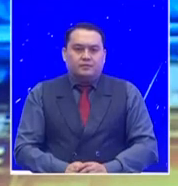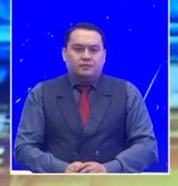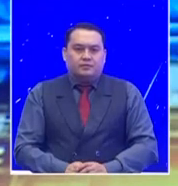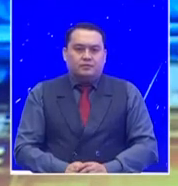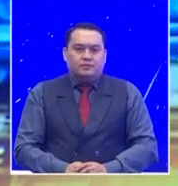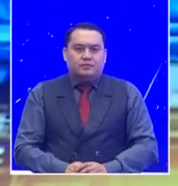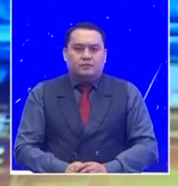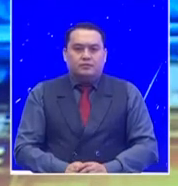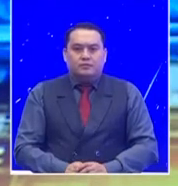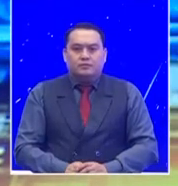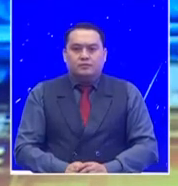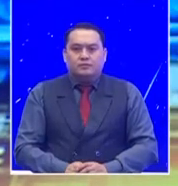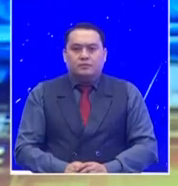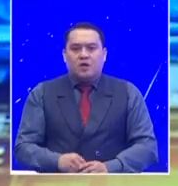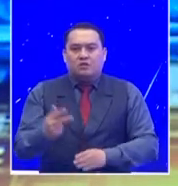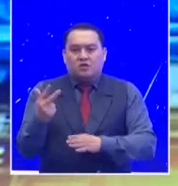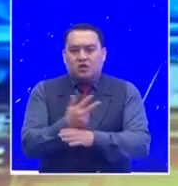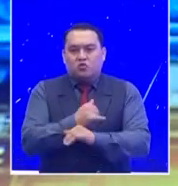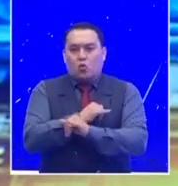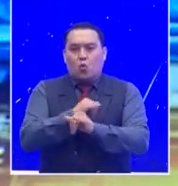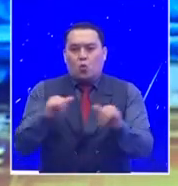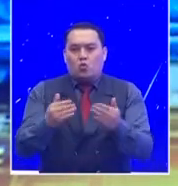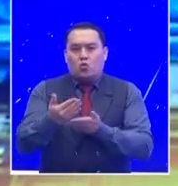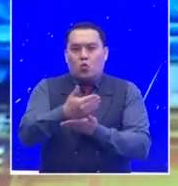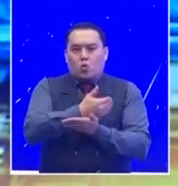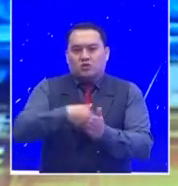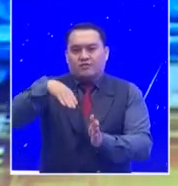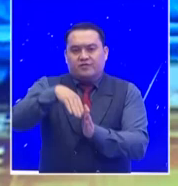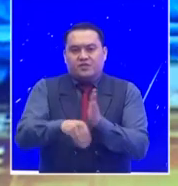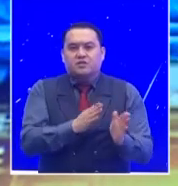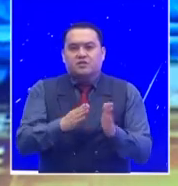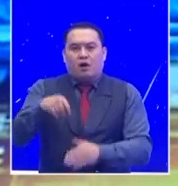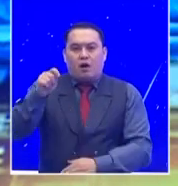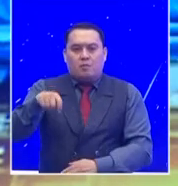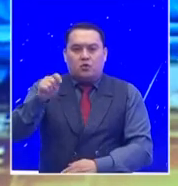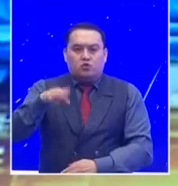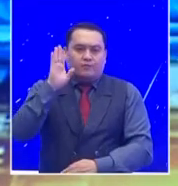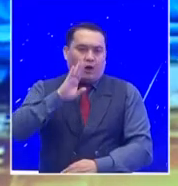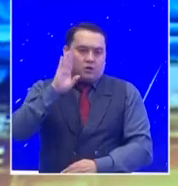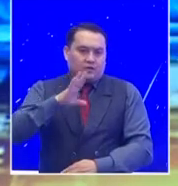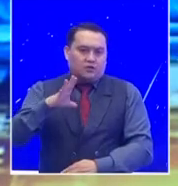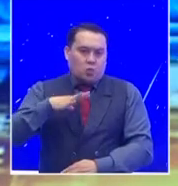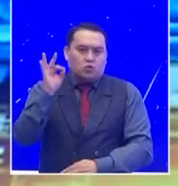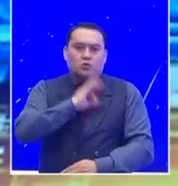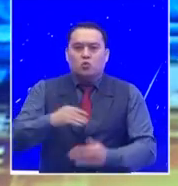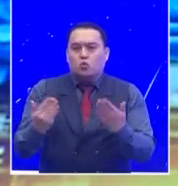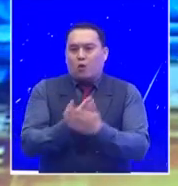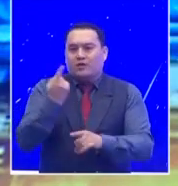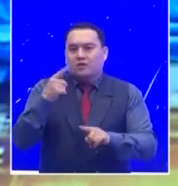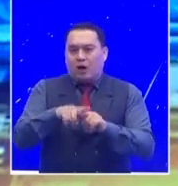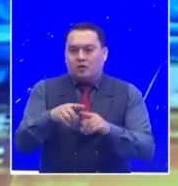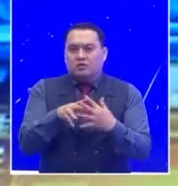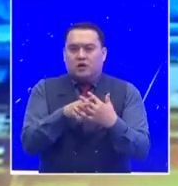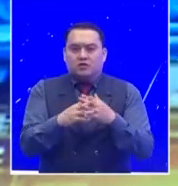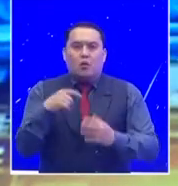К другим темам. В 3 раза помогает увеличить урожайность внедрения системы капельного орошения. Использование современных технологий в